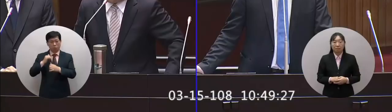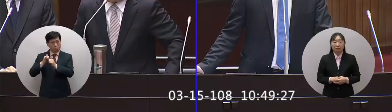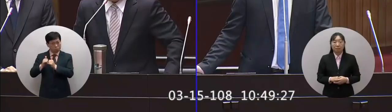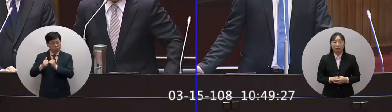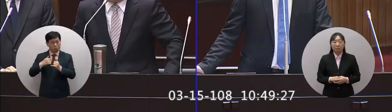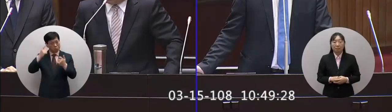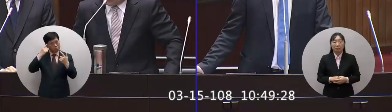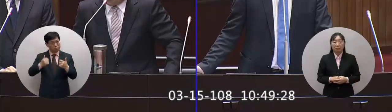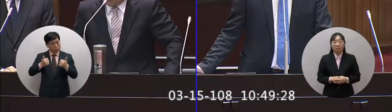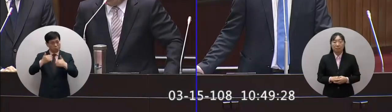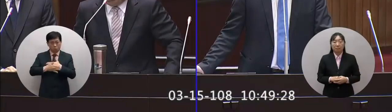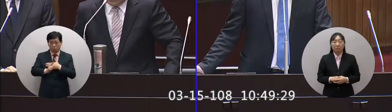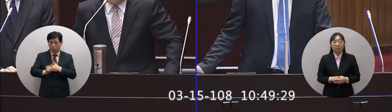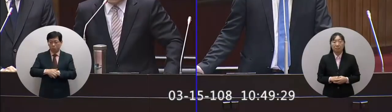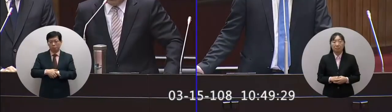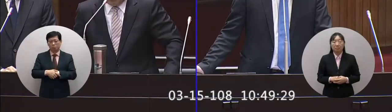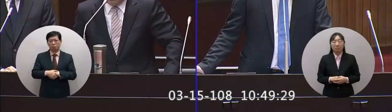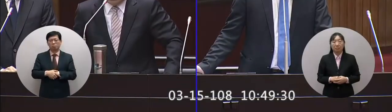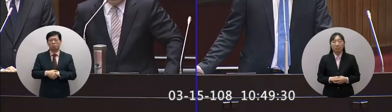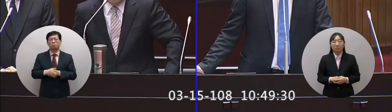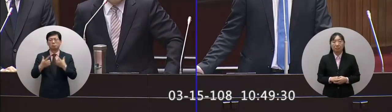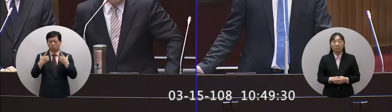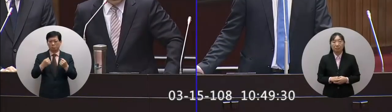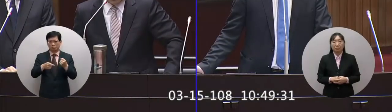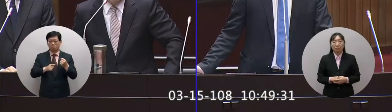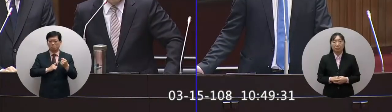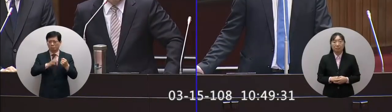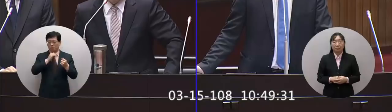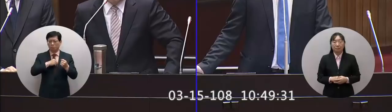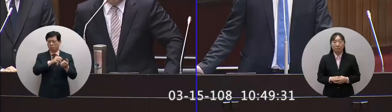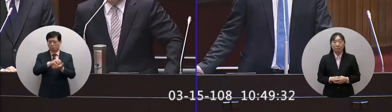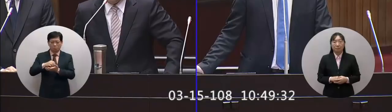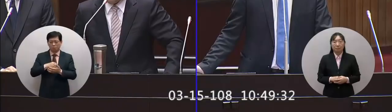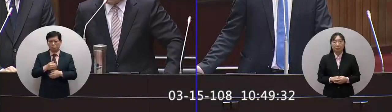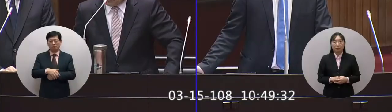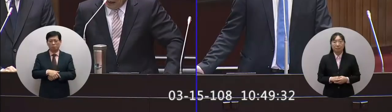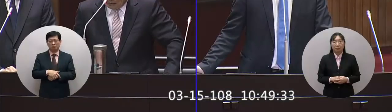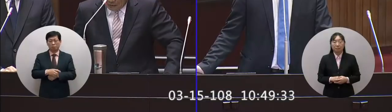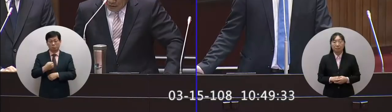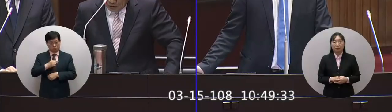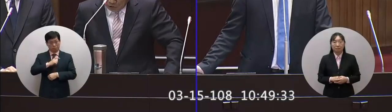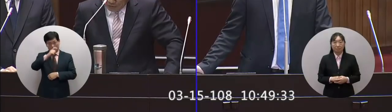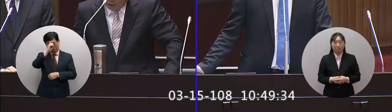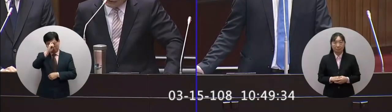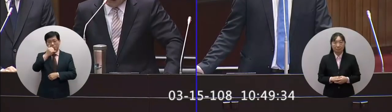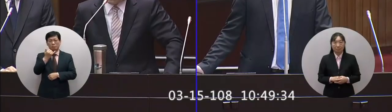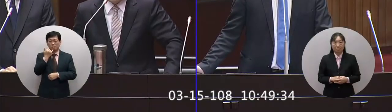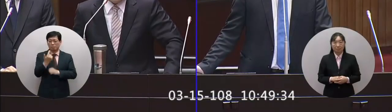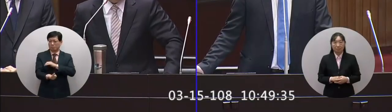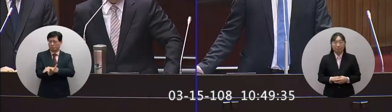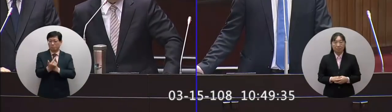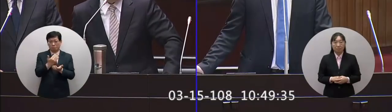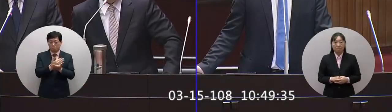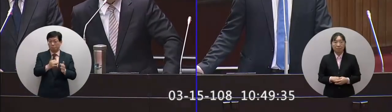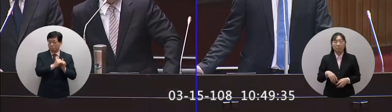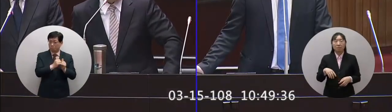会形成共识的过程，有它相关的这个作业，我都希望能够早早解